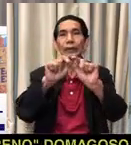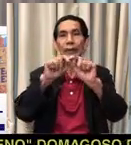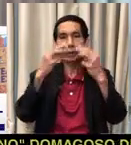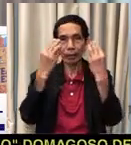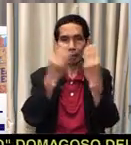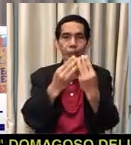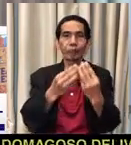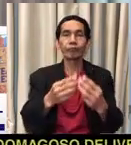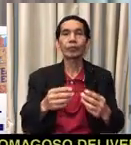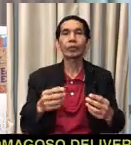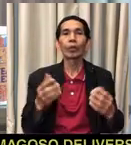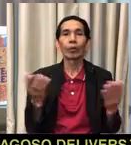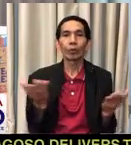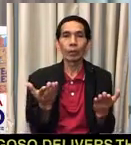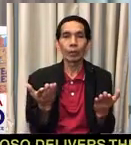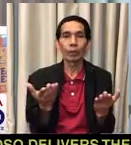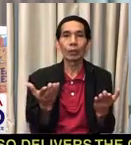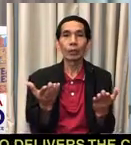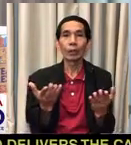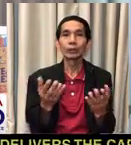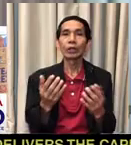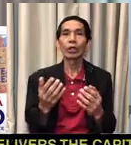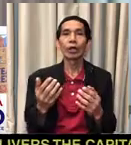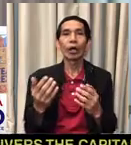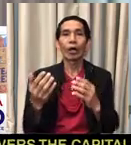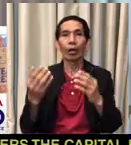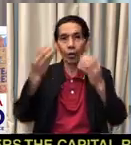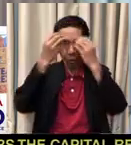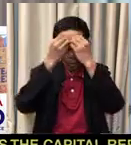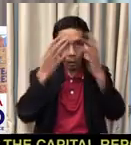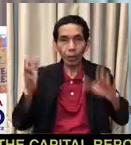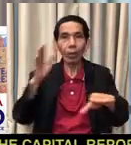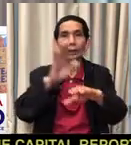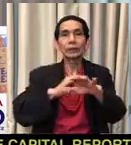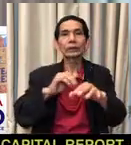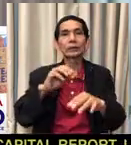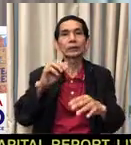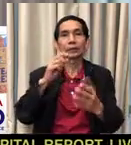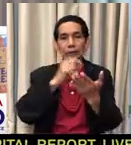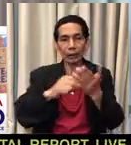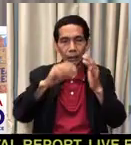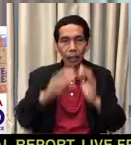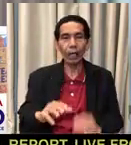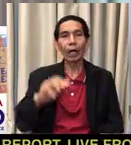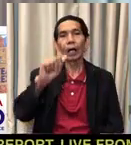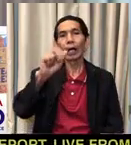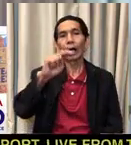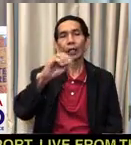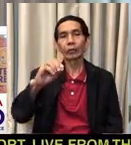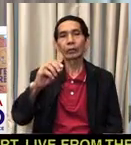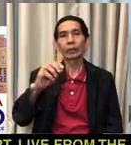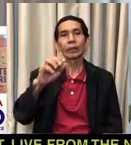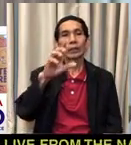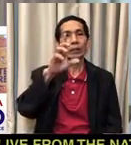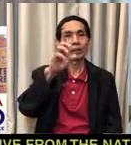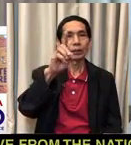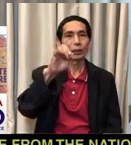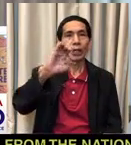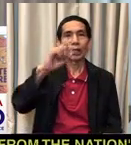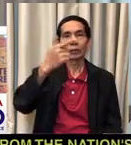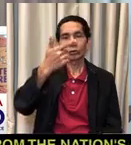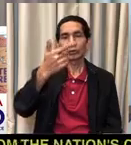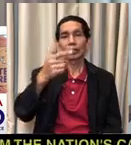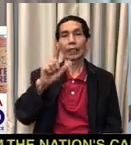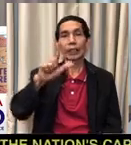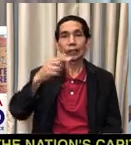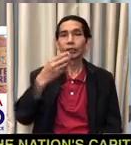Barangay Health Emergency Response Team. Na sa panawagan ni Secretary Anyo, ng DILG. May re-report kami mamaya sa